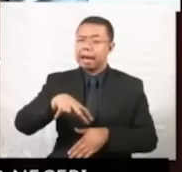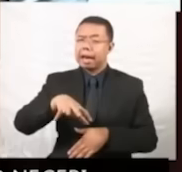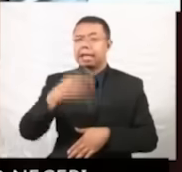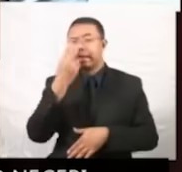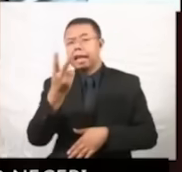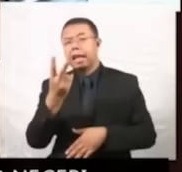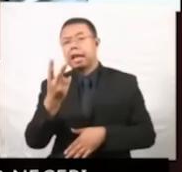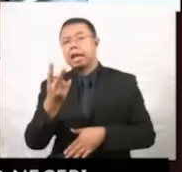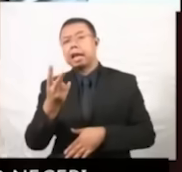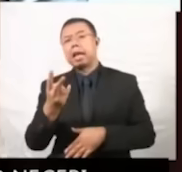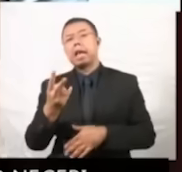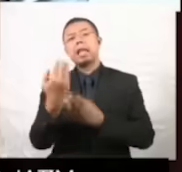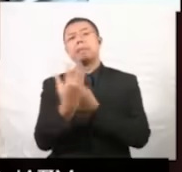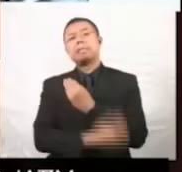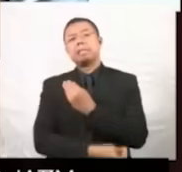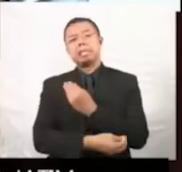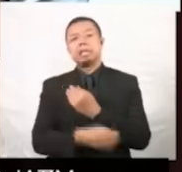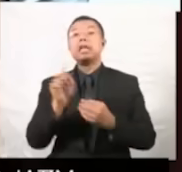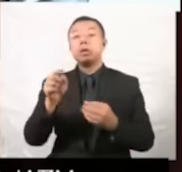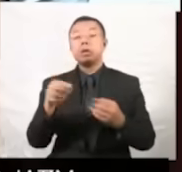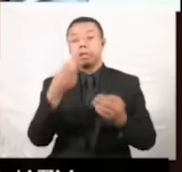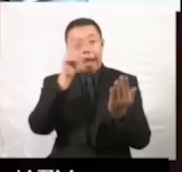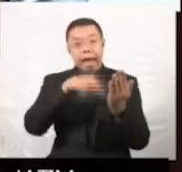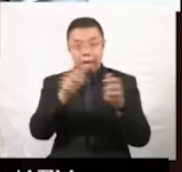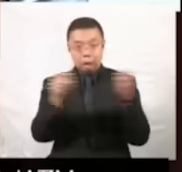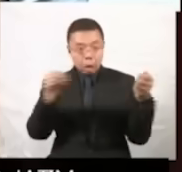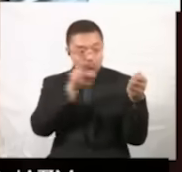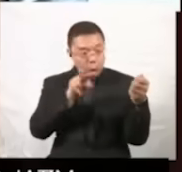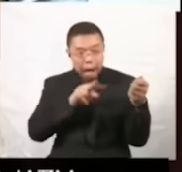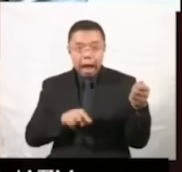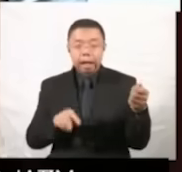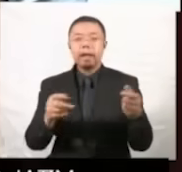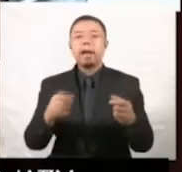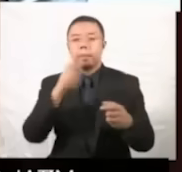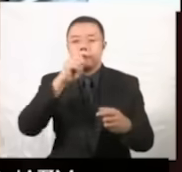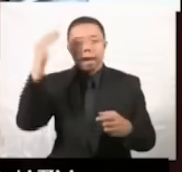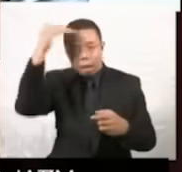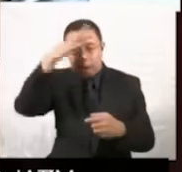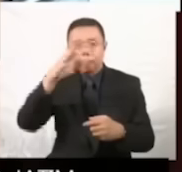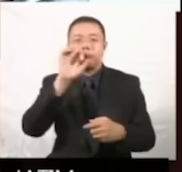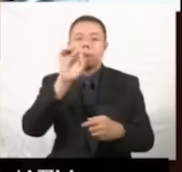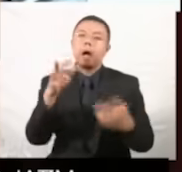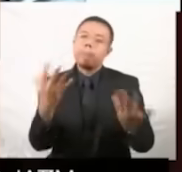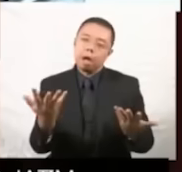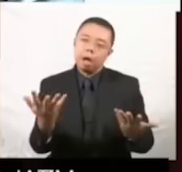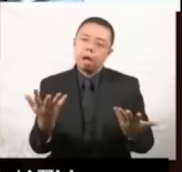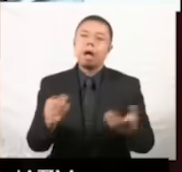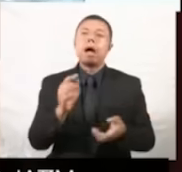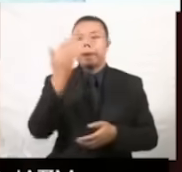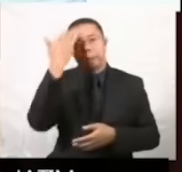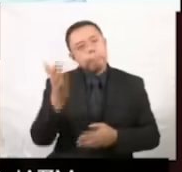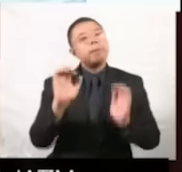dianggap miskin itu yang saya baca di koran Bagaimana tanggapan bapak Pak dan kenapa